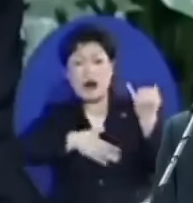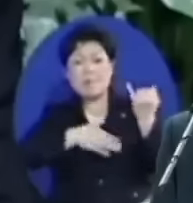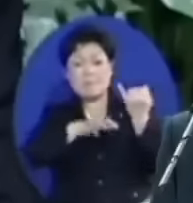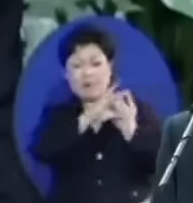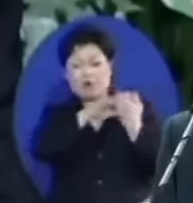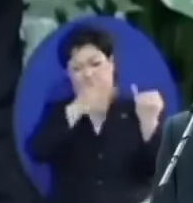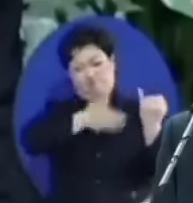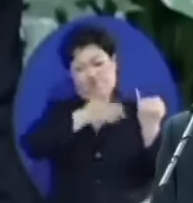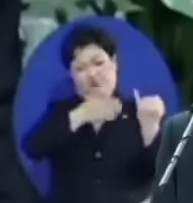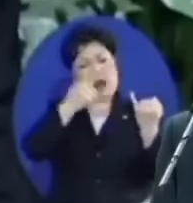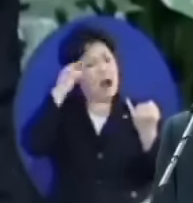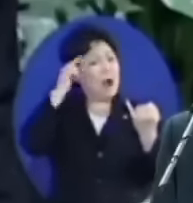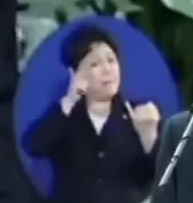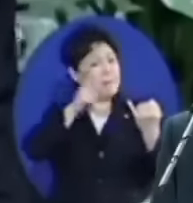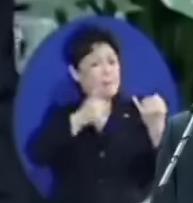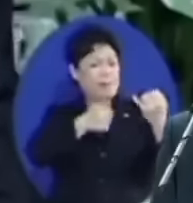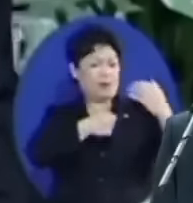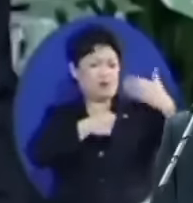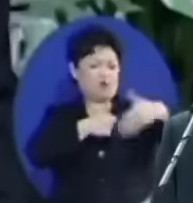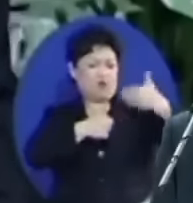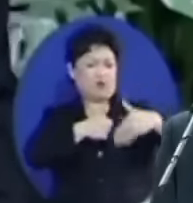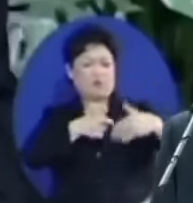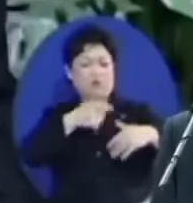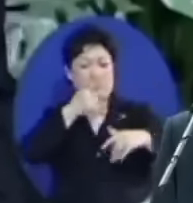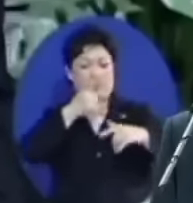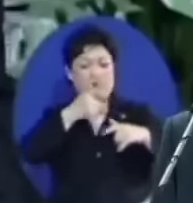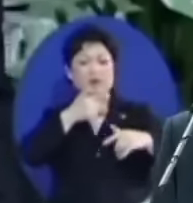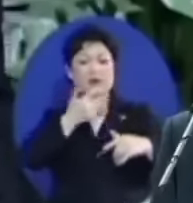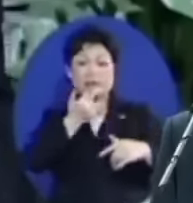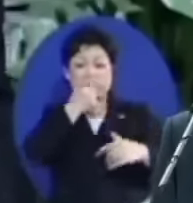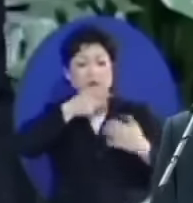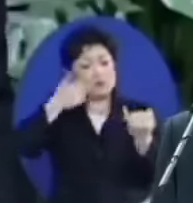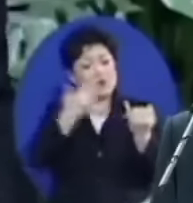것이요 내가 생수를 내게 주었으리라.